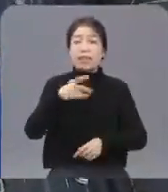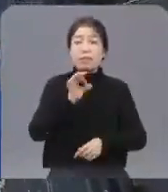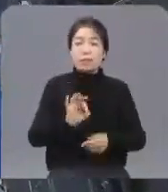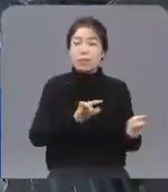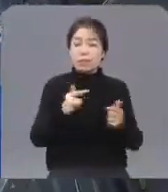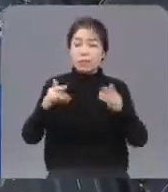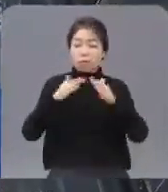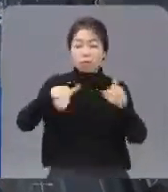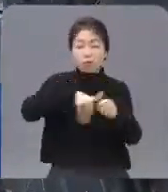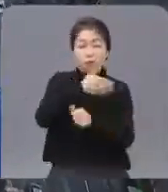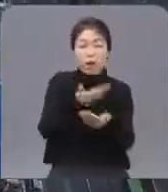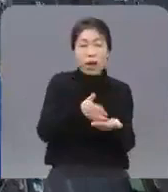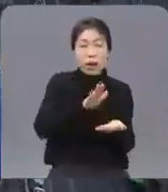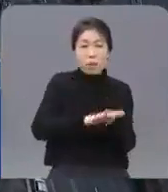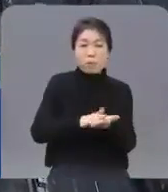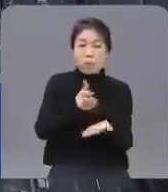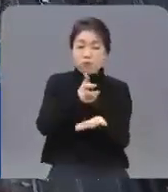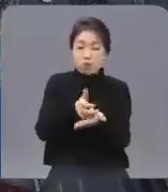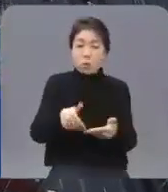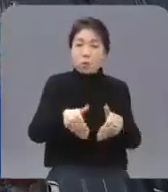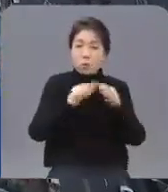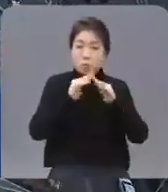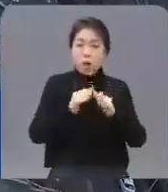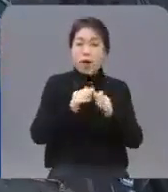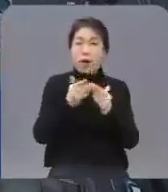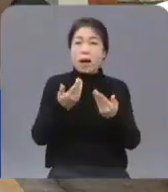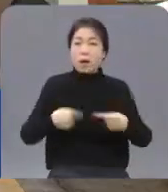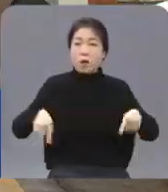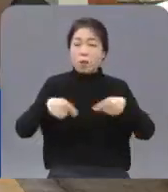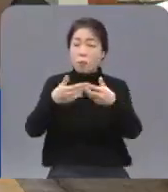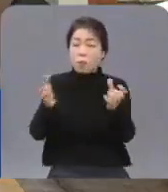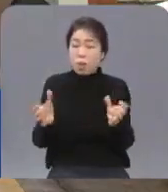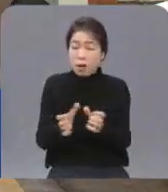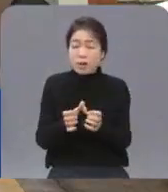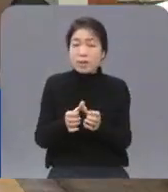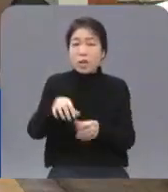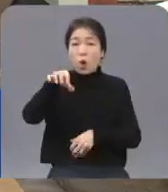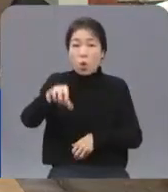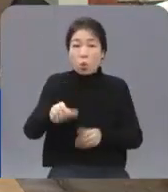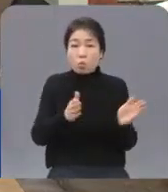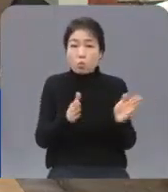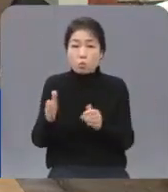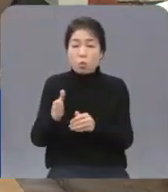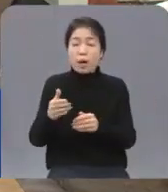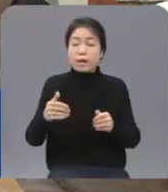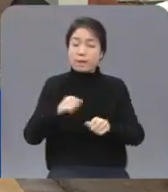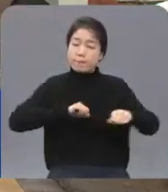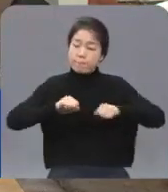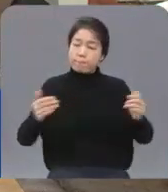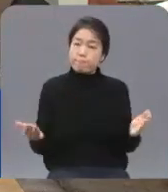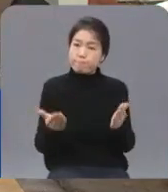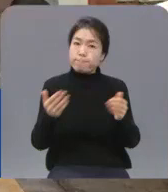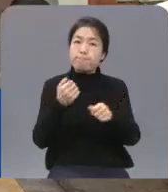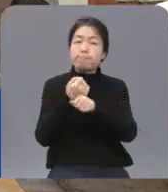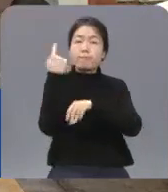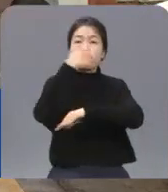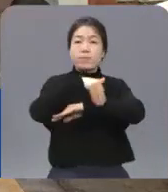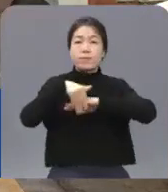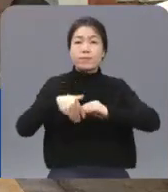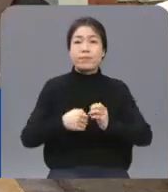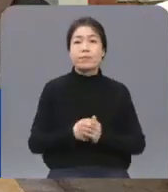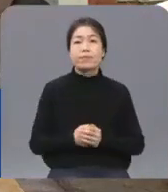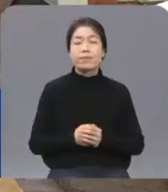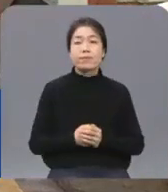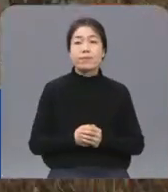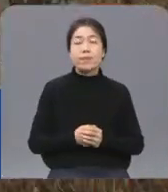주거환경 정비 주차장 조성 공동체 공관 확보 등을 통해 도시 활력 회복에 동력을 만든다는 계획입니다